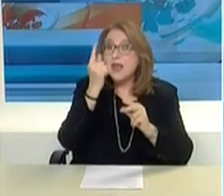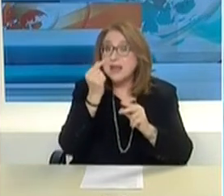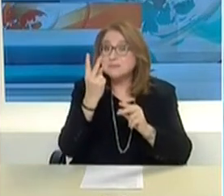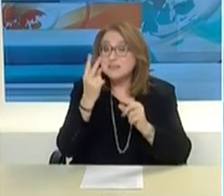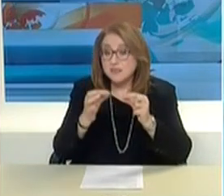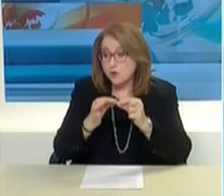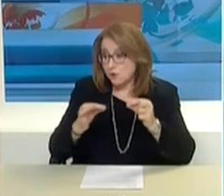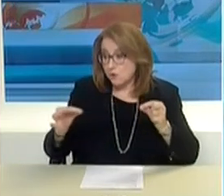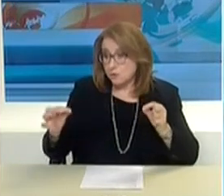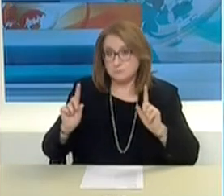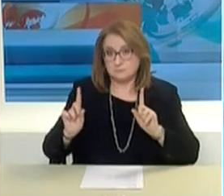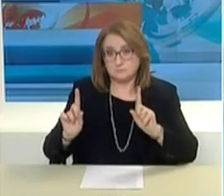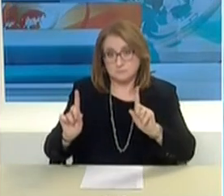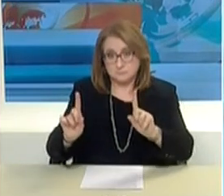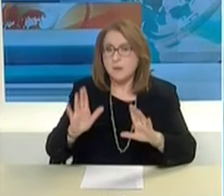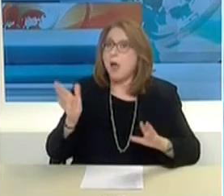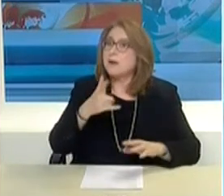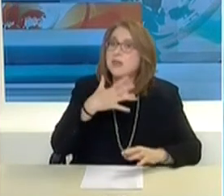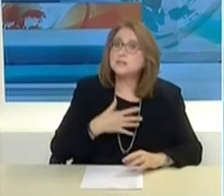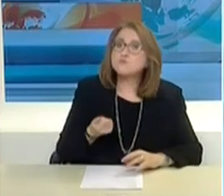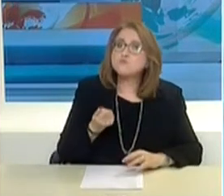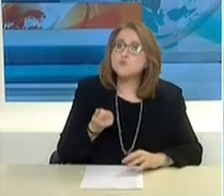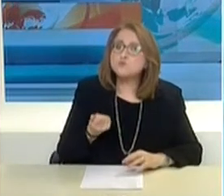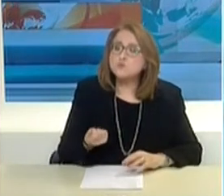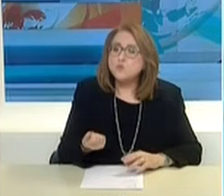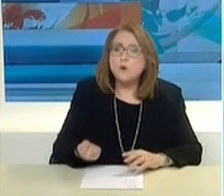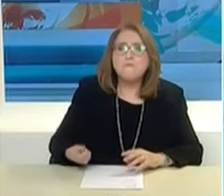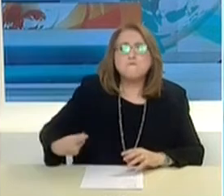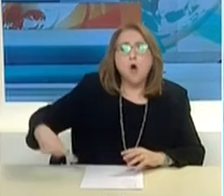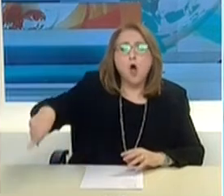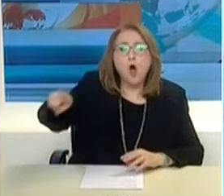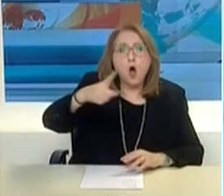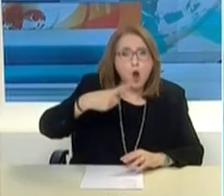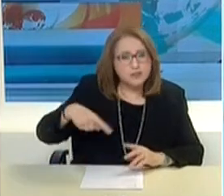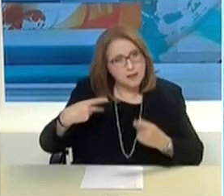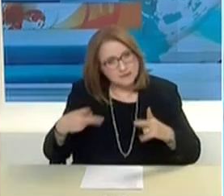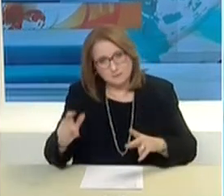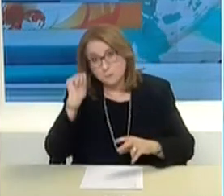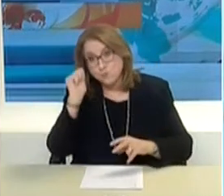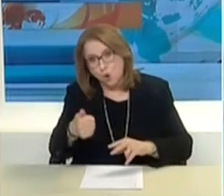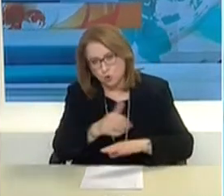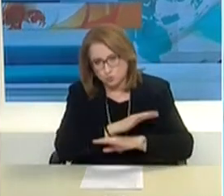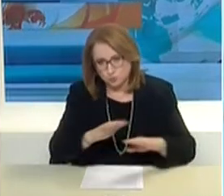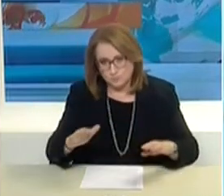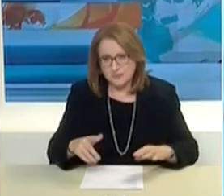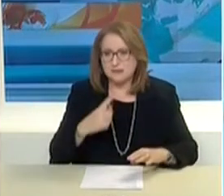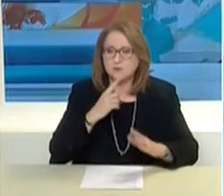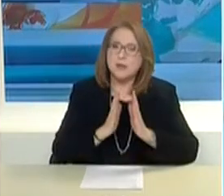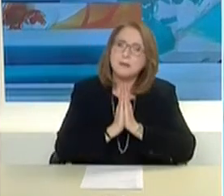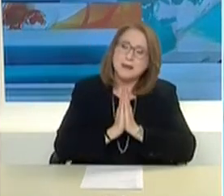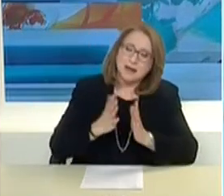ζώο. Αγαπητοί μου συμπολίτες, είναι σημαντικό να καταλάβουμε όλοι ότι ο μόνος τρόπος για να